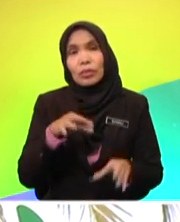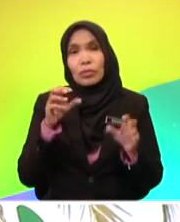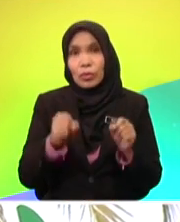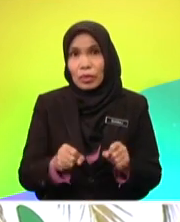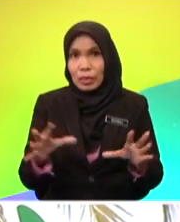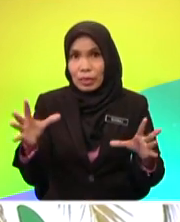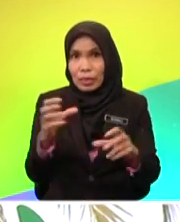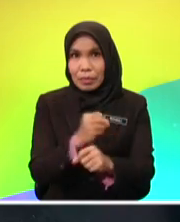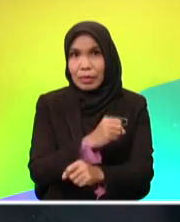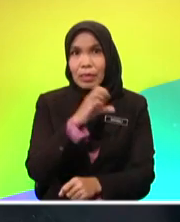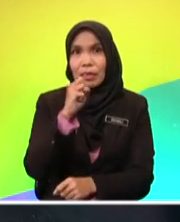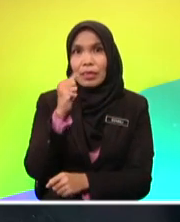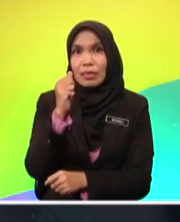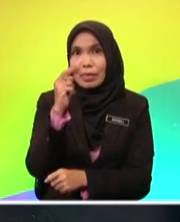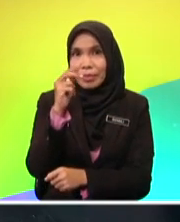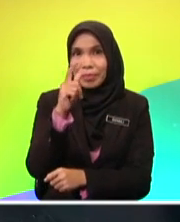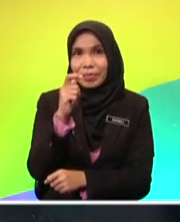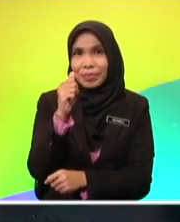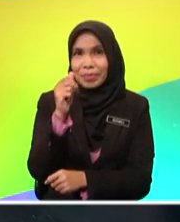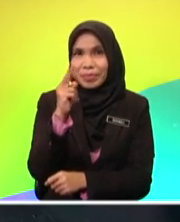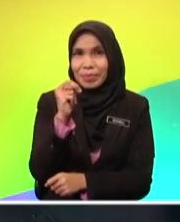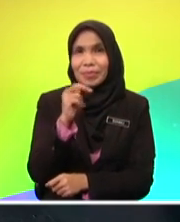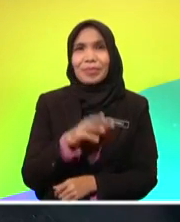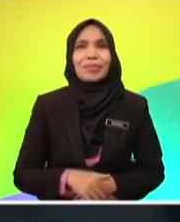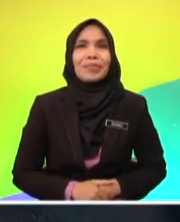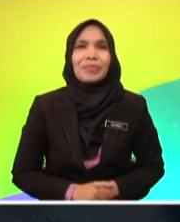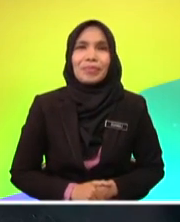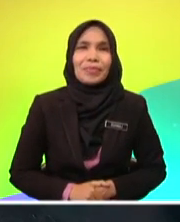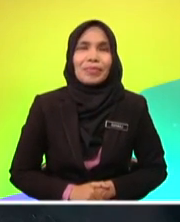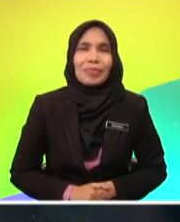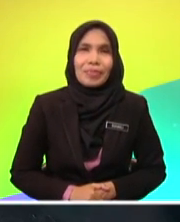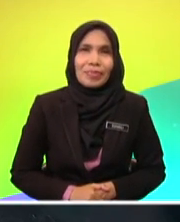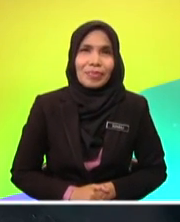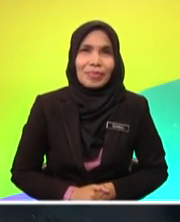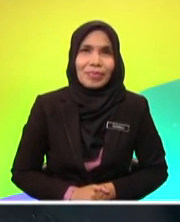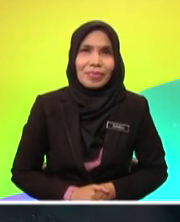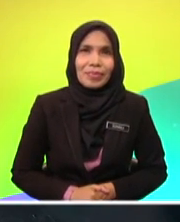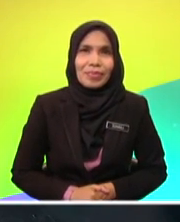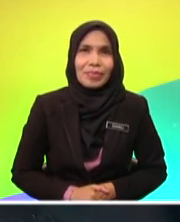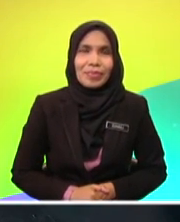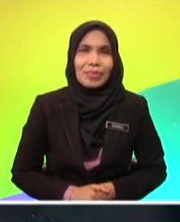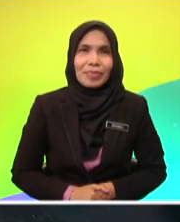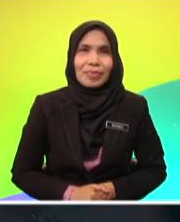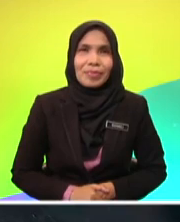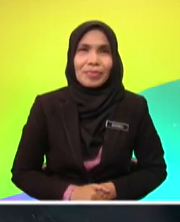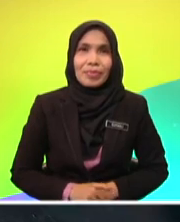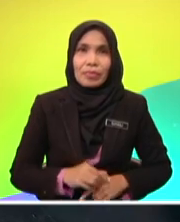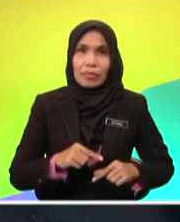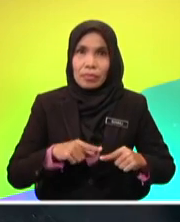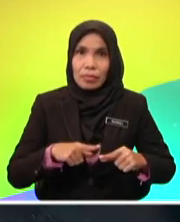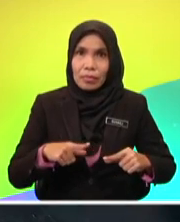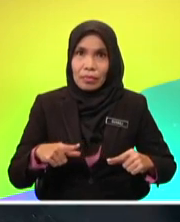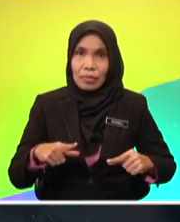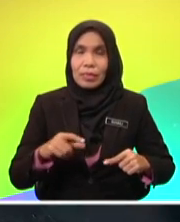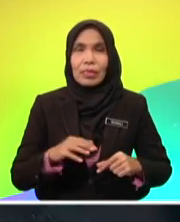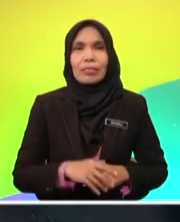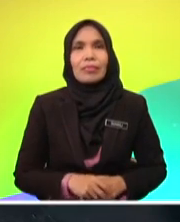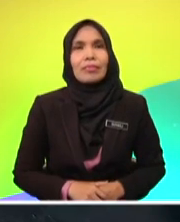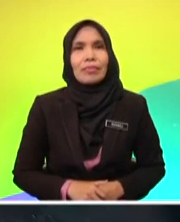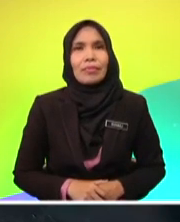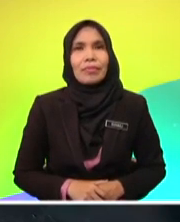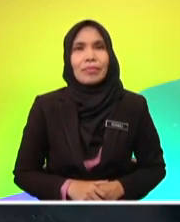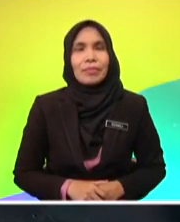santan. Baik. Seterusnya, cikgu. Seterusnya adalah ni bahagian ni. Lidi yang terdapat pada daun